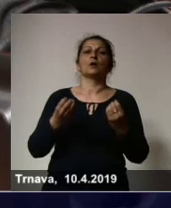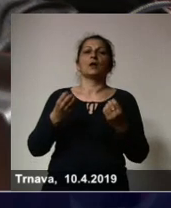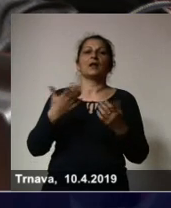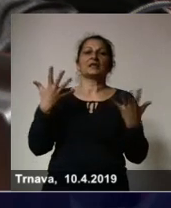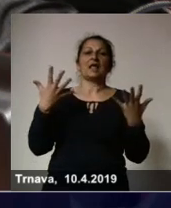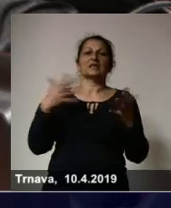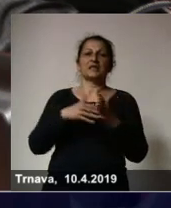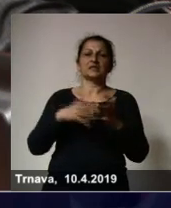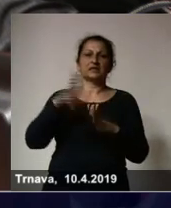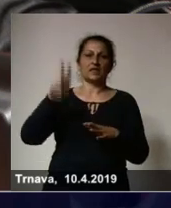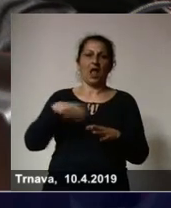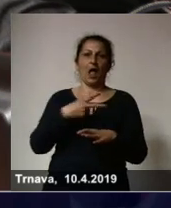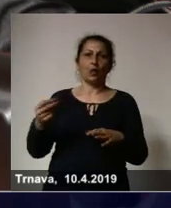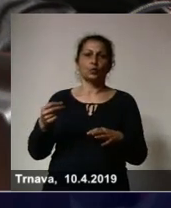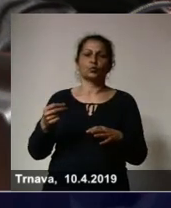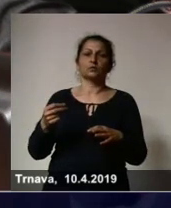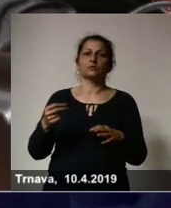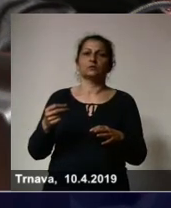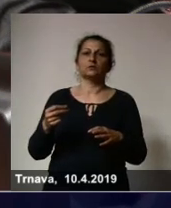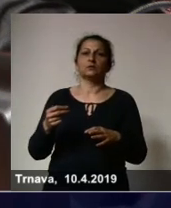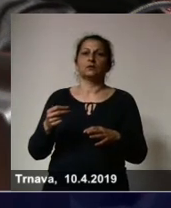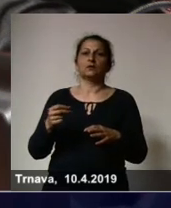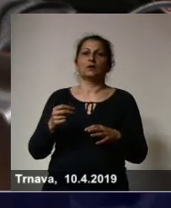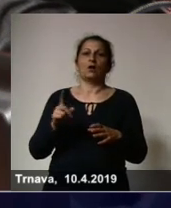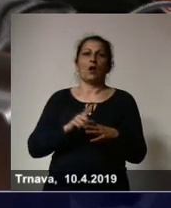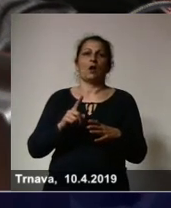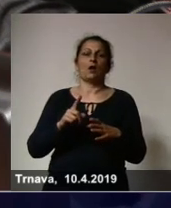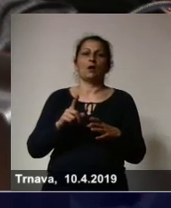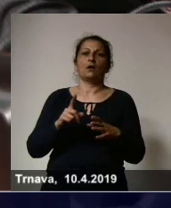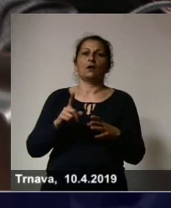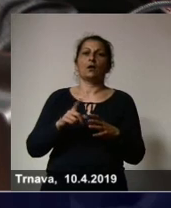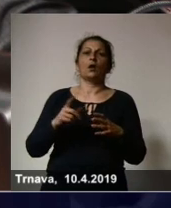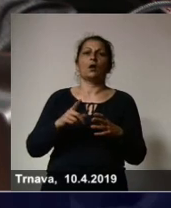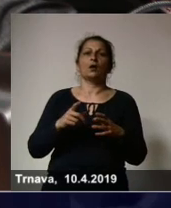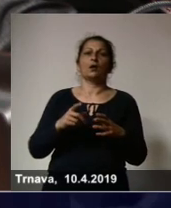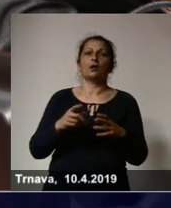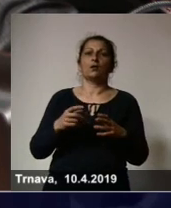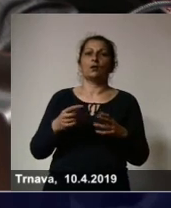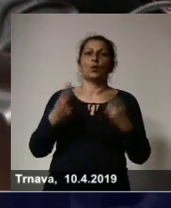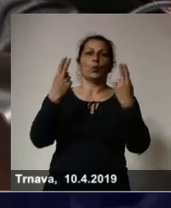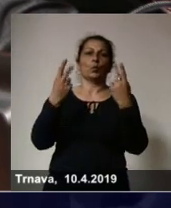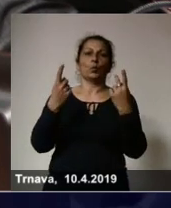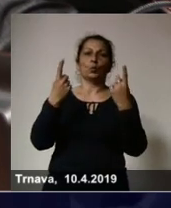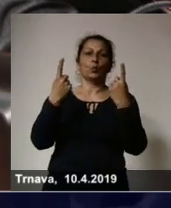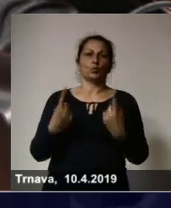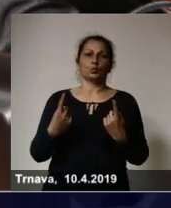výške 10 tisíc eur v zmysle predmetného ustanovenia VZN